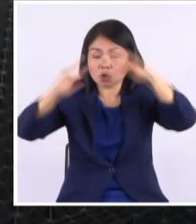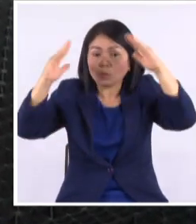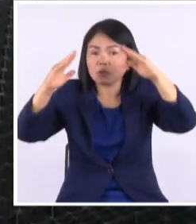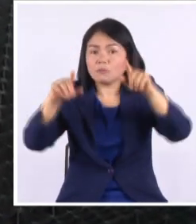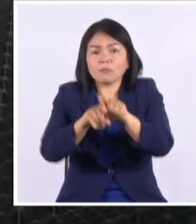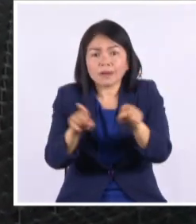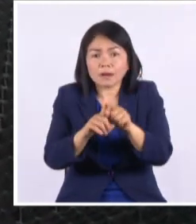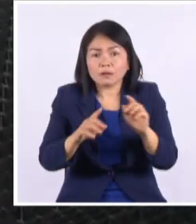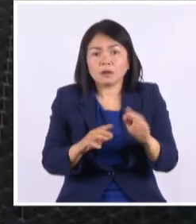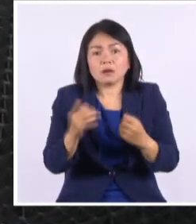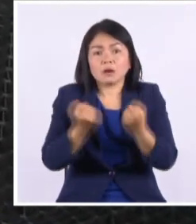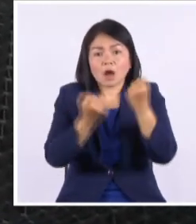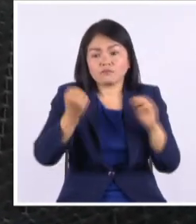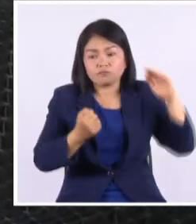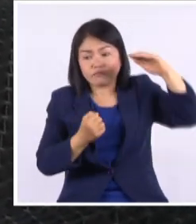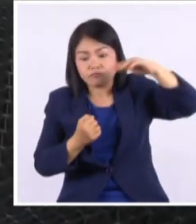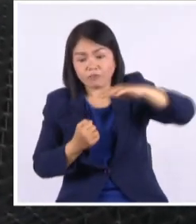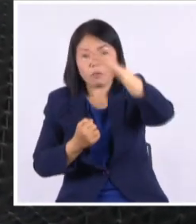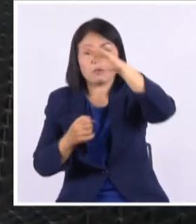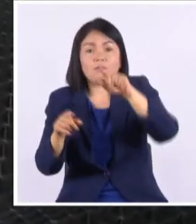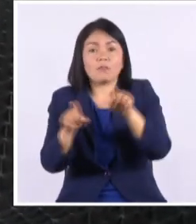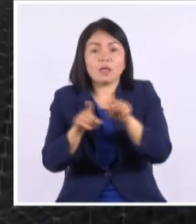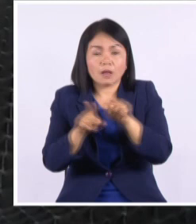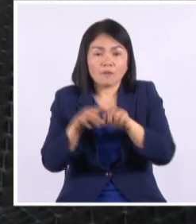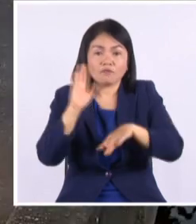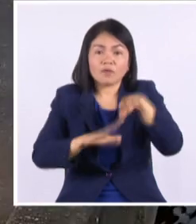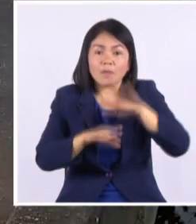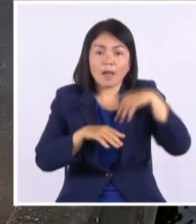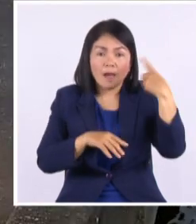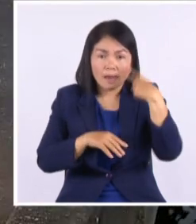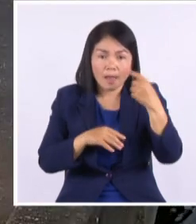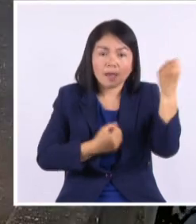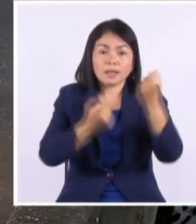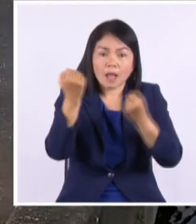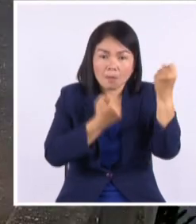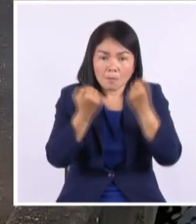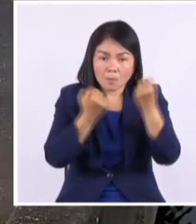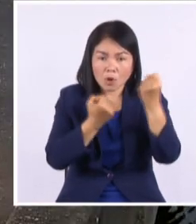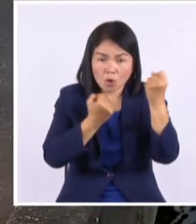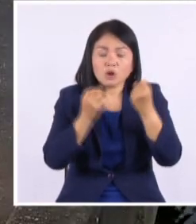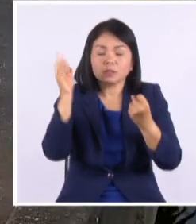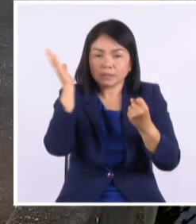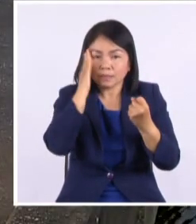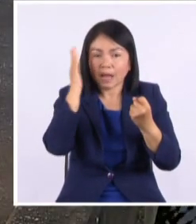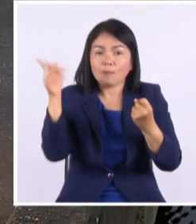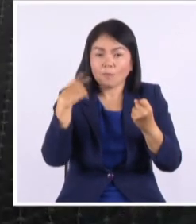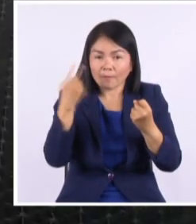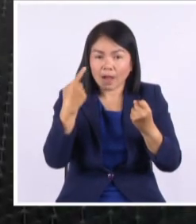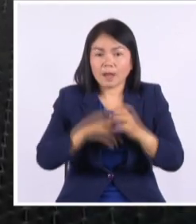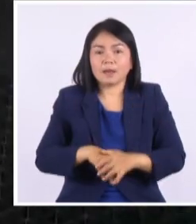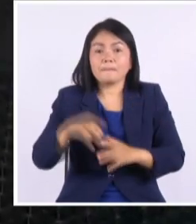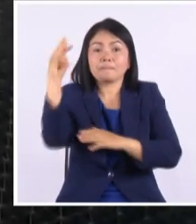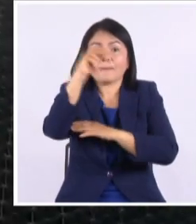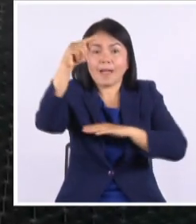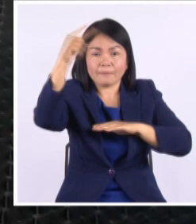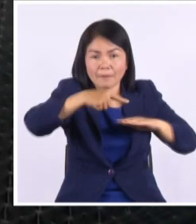ล่าสุดในตำรวจหน้าสามารถระบุตัวคนก่อเหตุได้แล้วนะครับแต่ยังไม่เปิดเผยรายละเอียดสูตรที่การถนนที่พังไปทั้งสอง